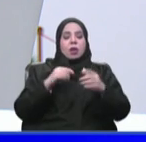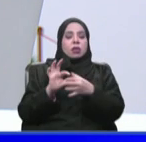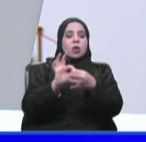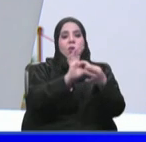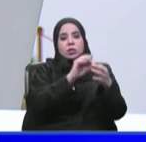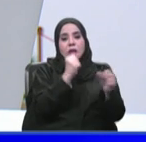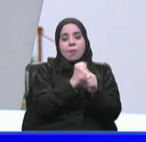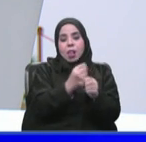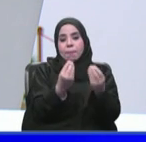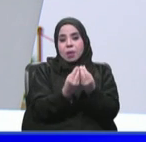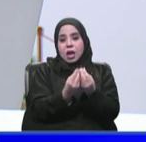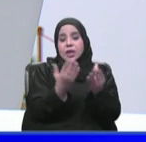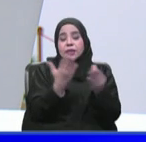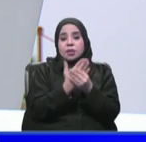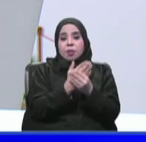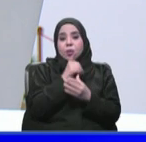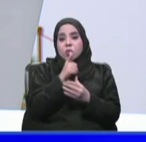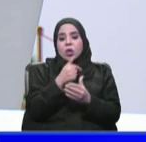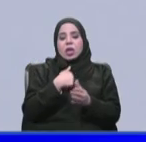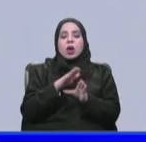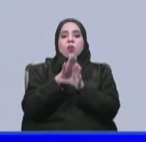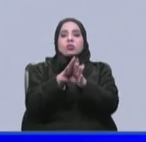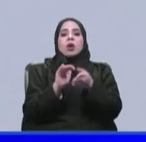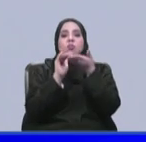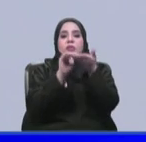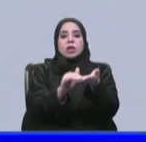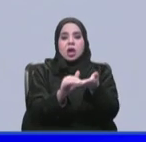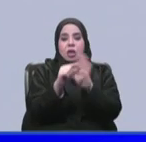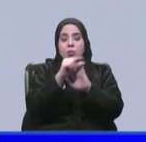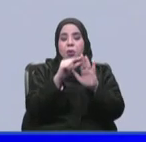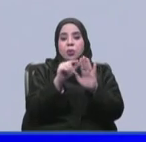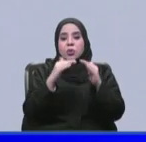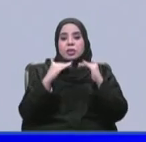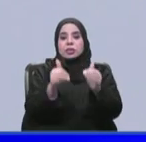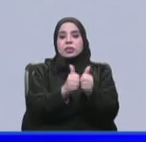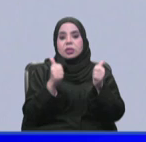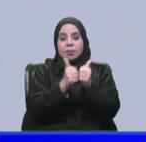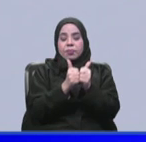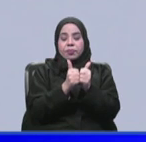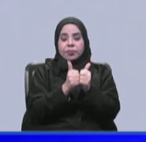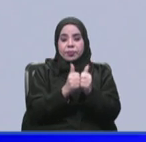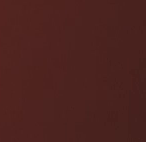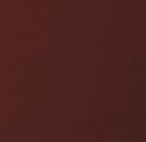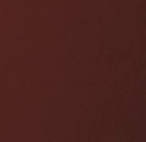من حيث توجهاته ومضمونه، بحيث يكون بمثابة دليل مرجعي لنا جميعاً